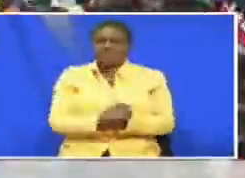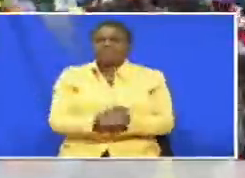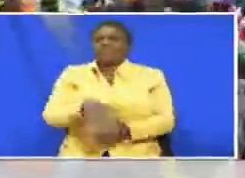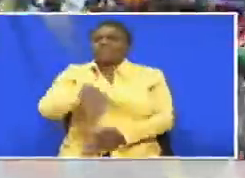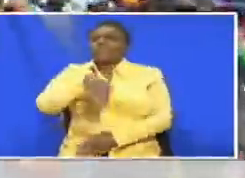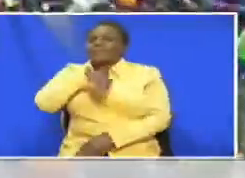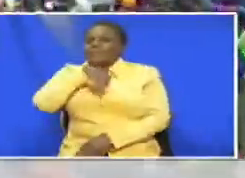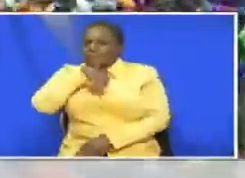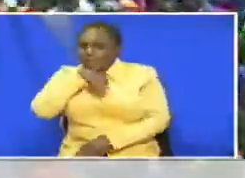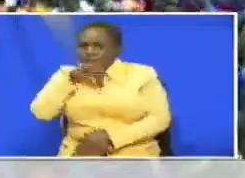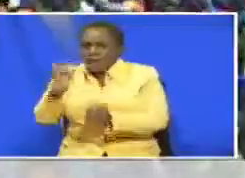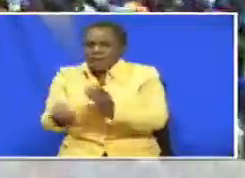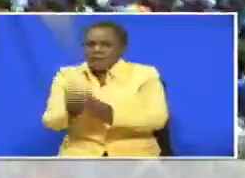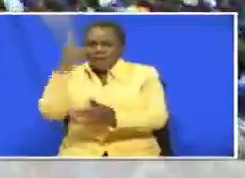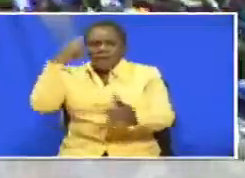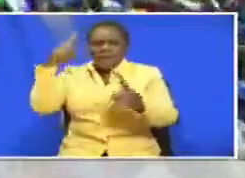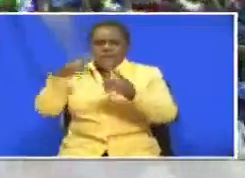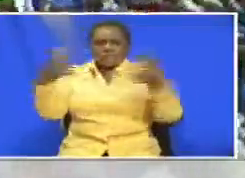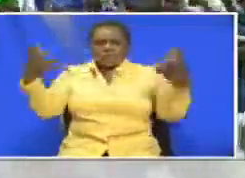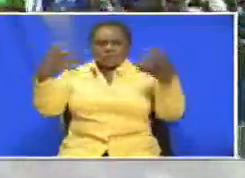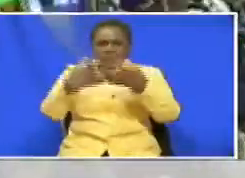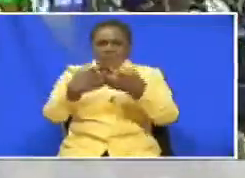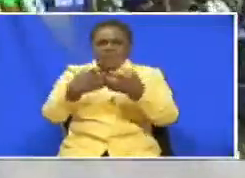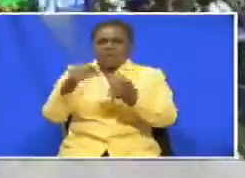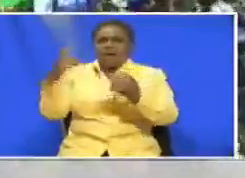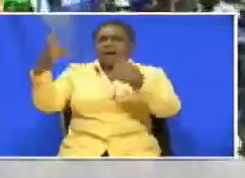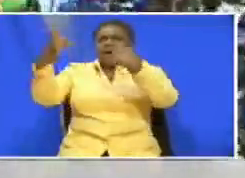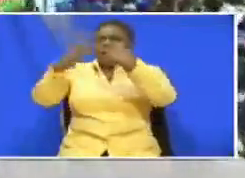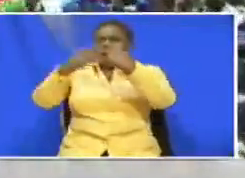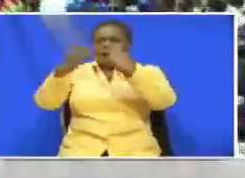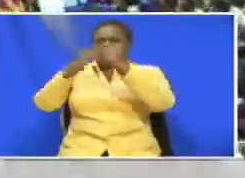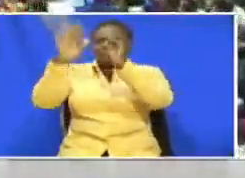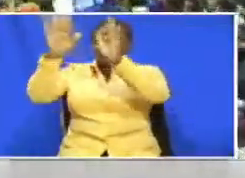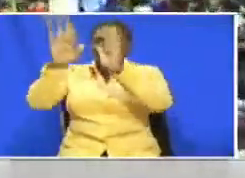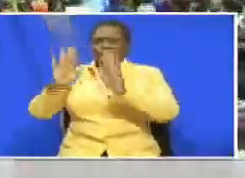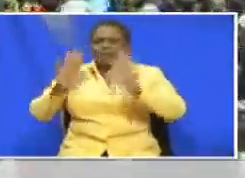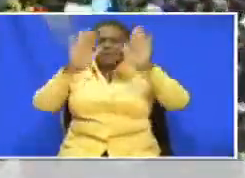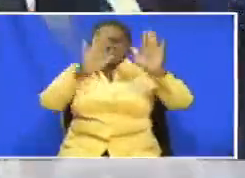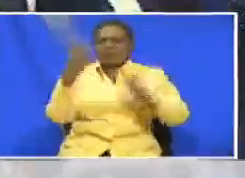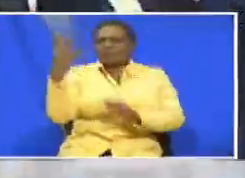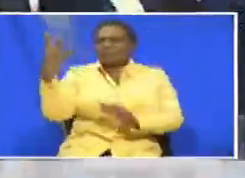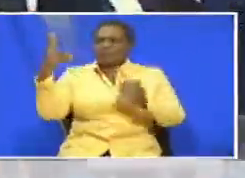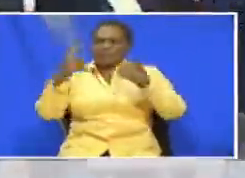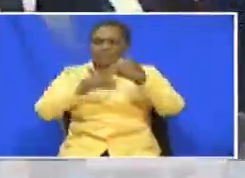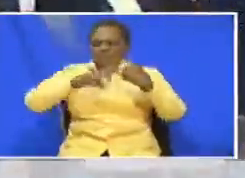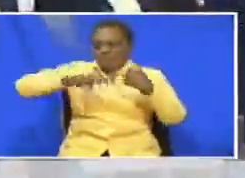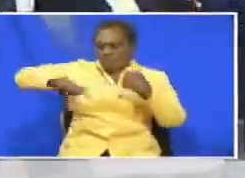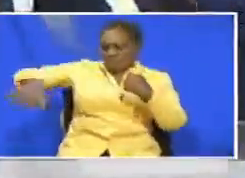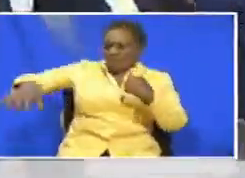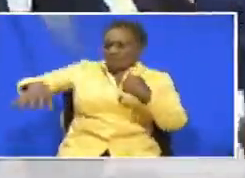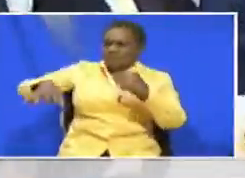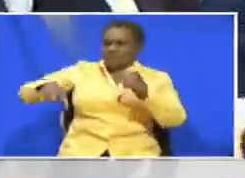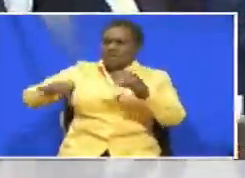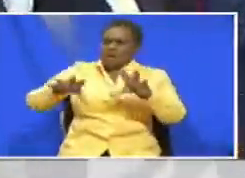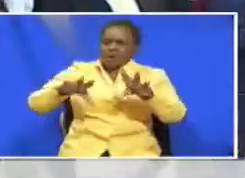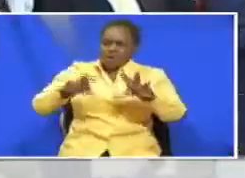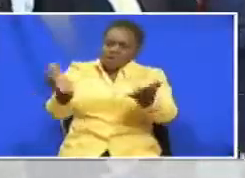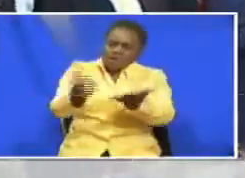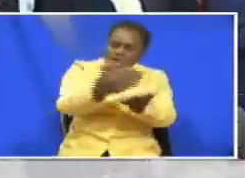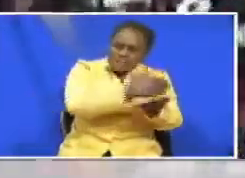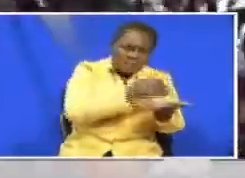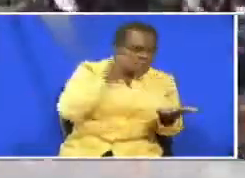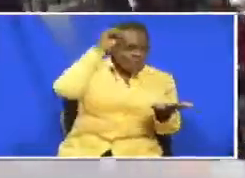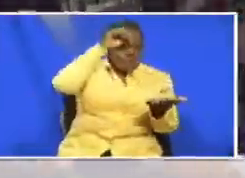Raila Odinga alizindua azimio la umoja mwezi Agosti na kufanya kampeni katika kaunti 14 alikopokea maoni ya Wakenya